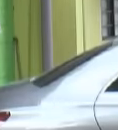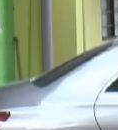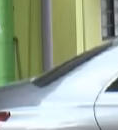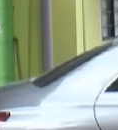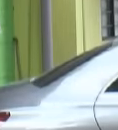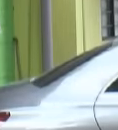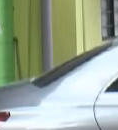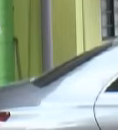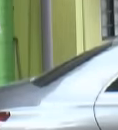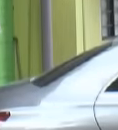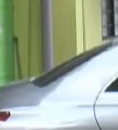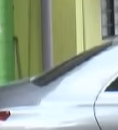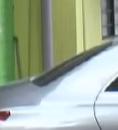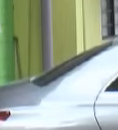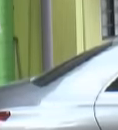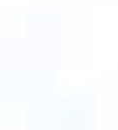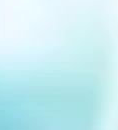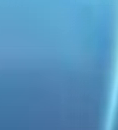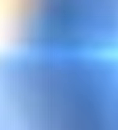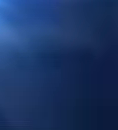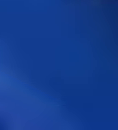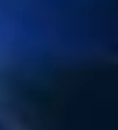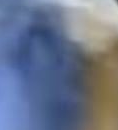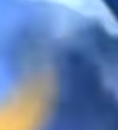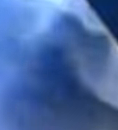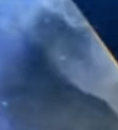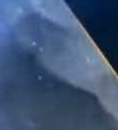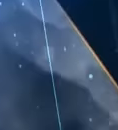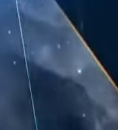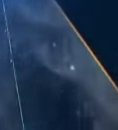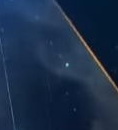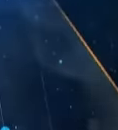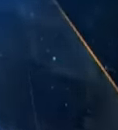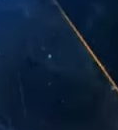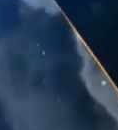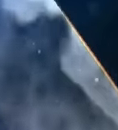ulang tahun kepada RTM yang ke-73 tahun.